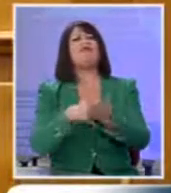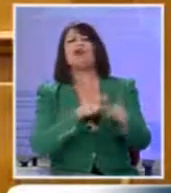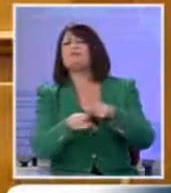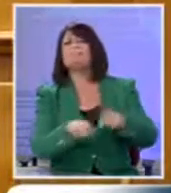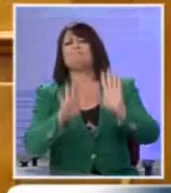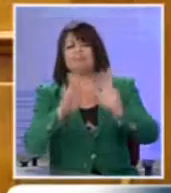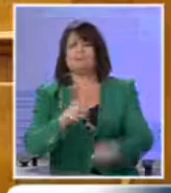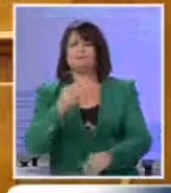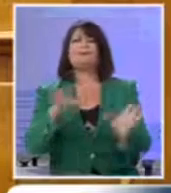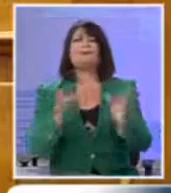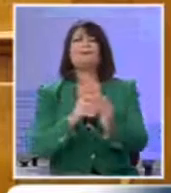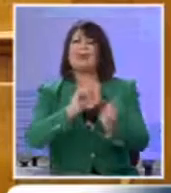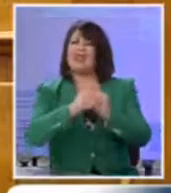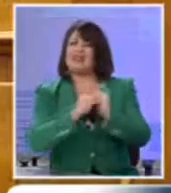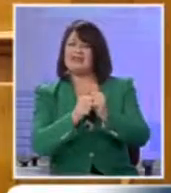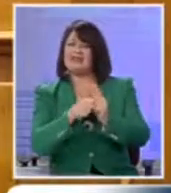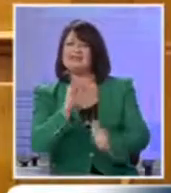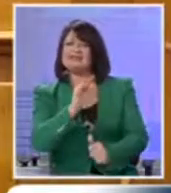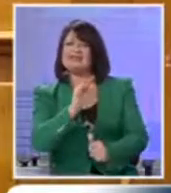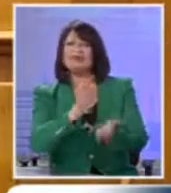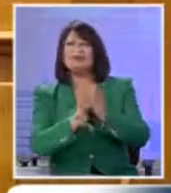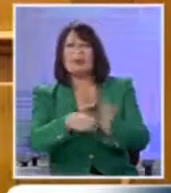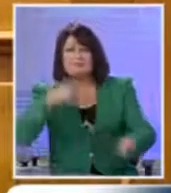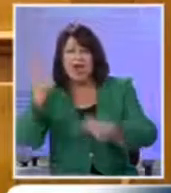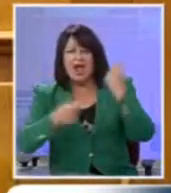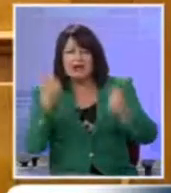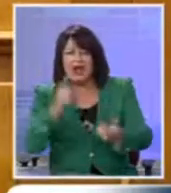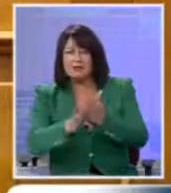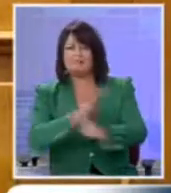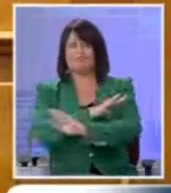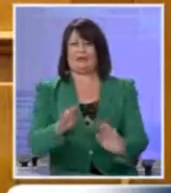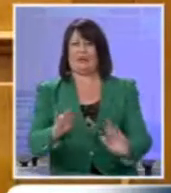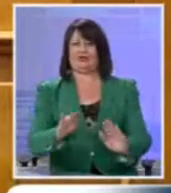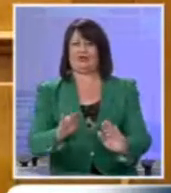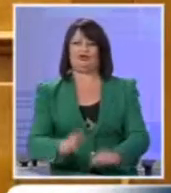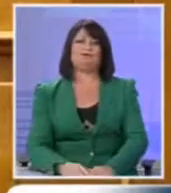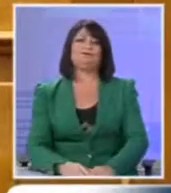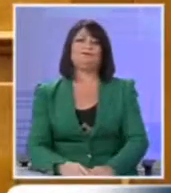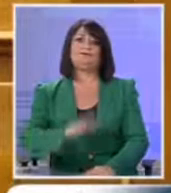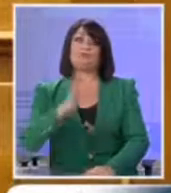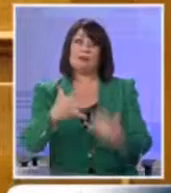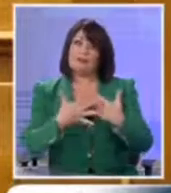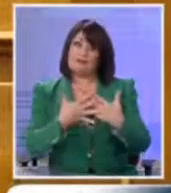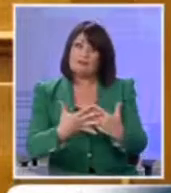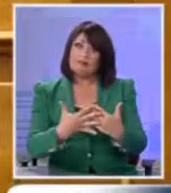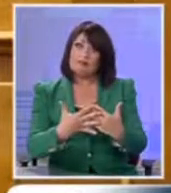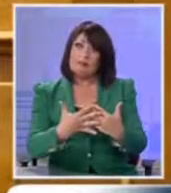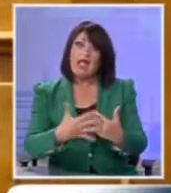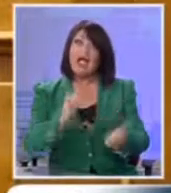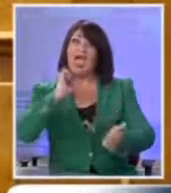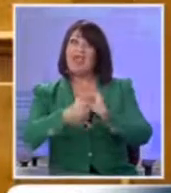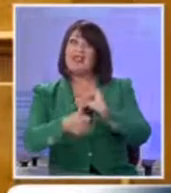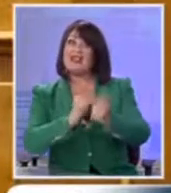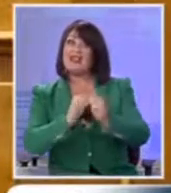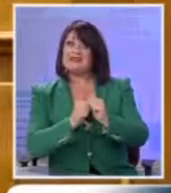του αθλητισμού, κύριοι, το πάρτι τελείωσε. Σε όσους αγαπούν τον αθλητισμό, θα τους δοθεί